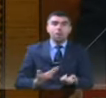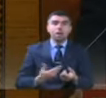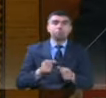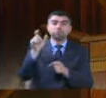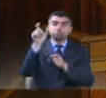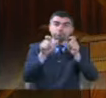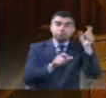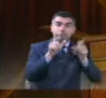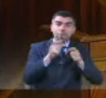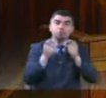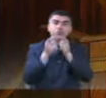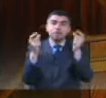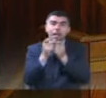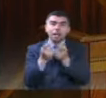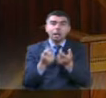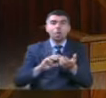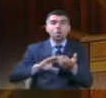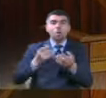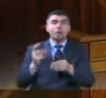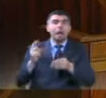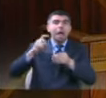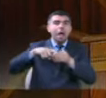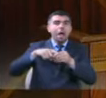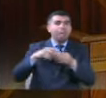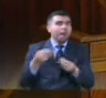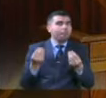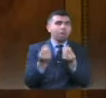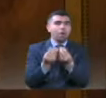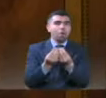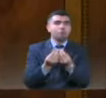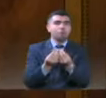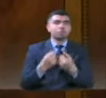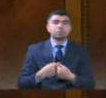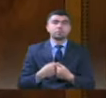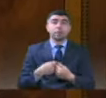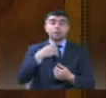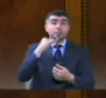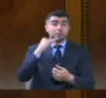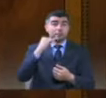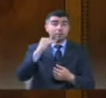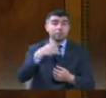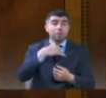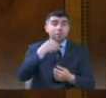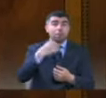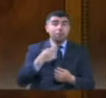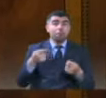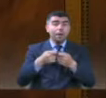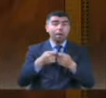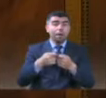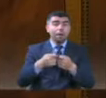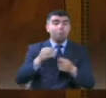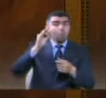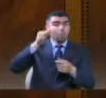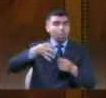العمل من جهة وبين النقابات من جهة أخرى تمليه علينا ضرورات